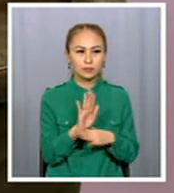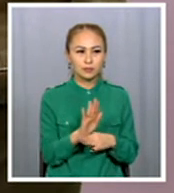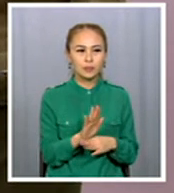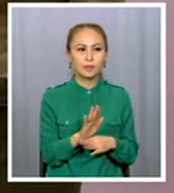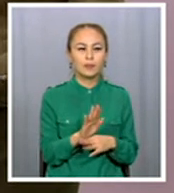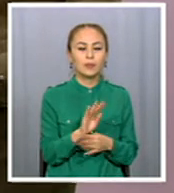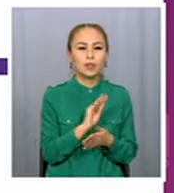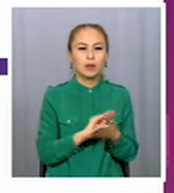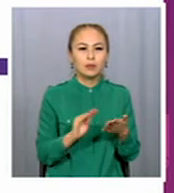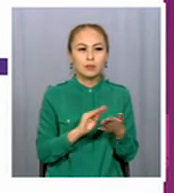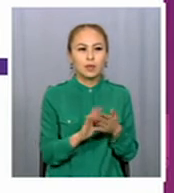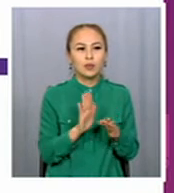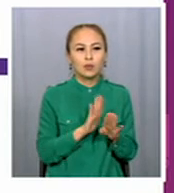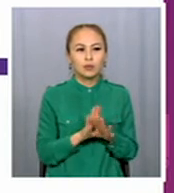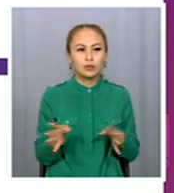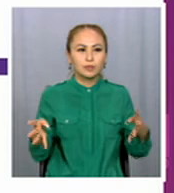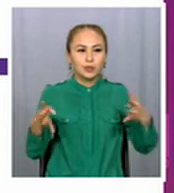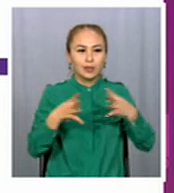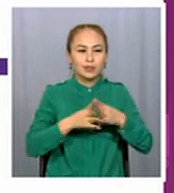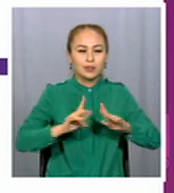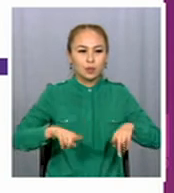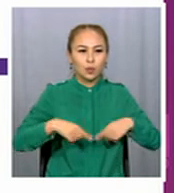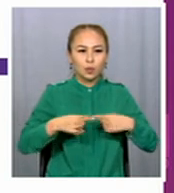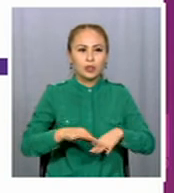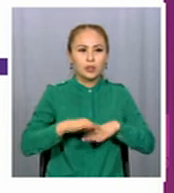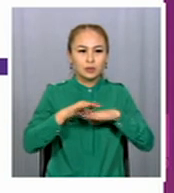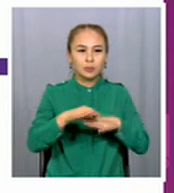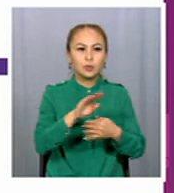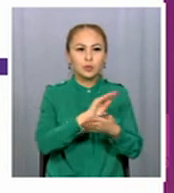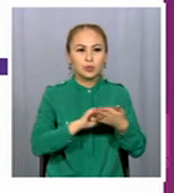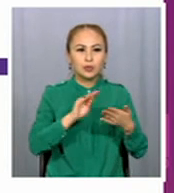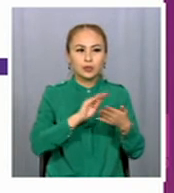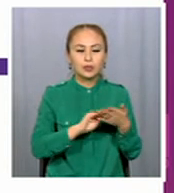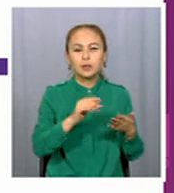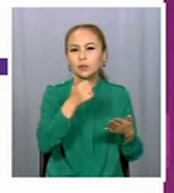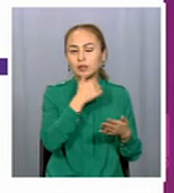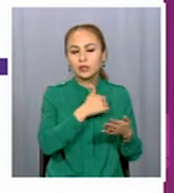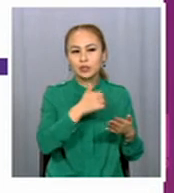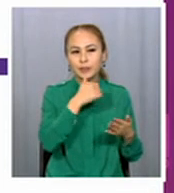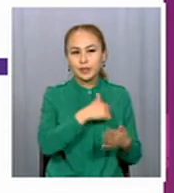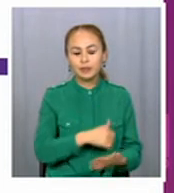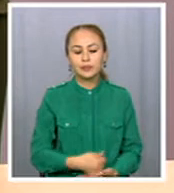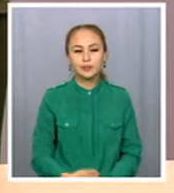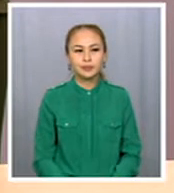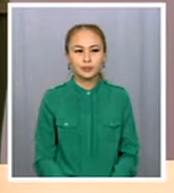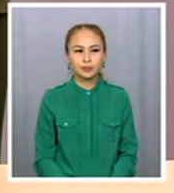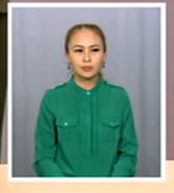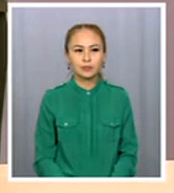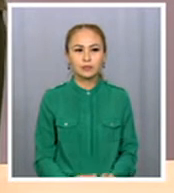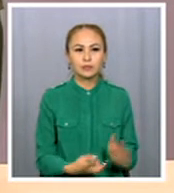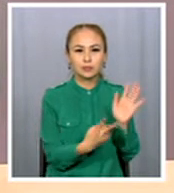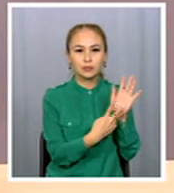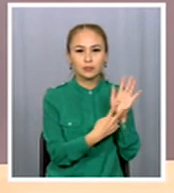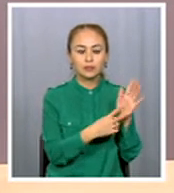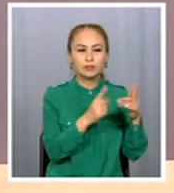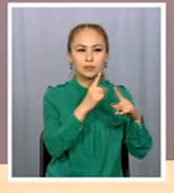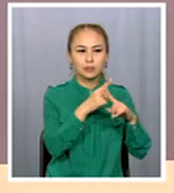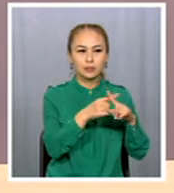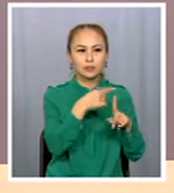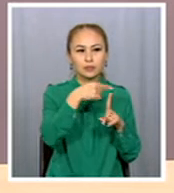Тапсырманы орындаңдар. Үлестірімділік қасиетті қолданып, өрнектерді ықшамдаңдар. 7x